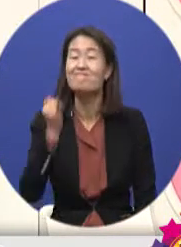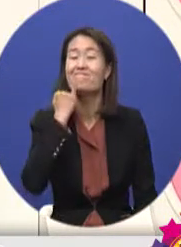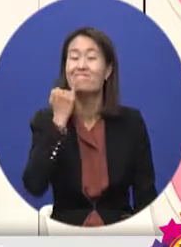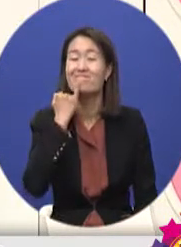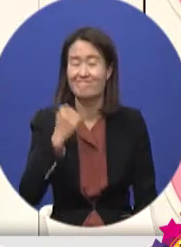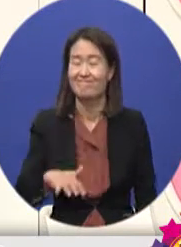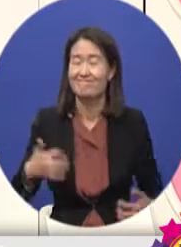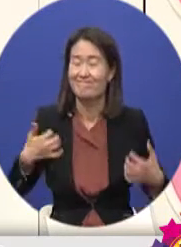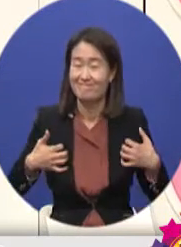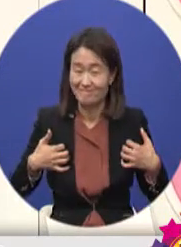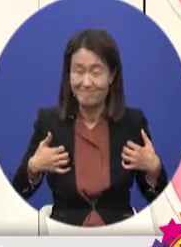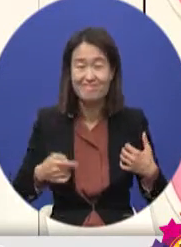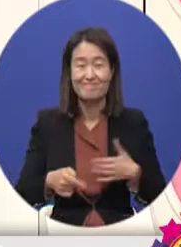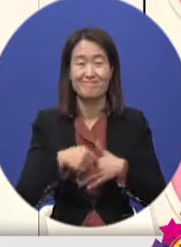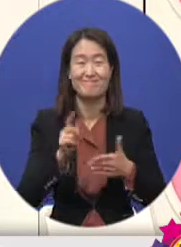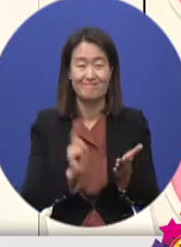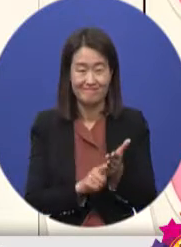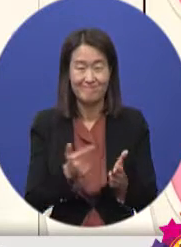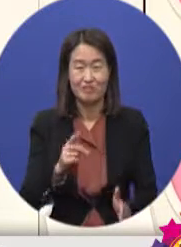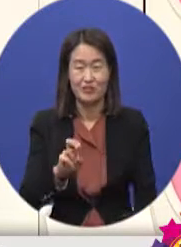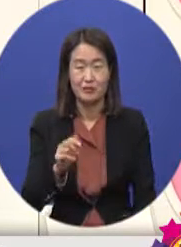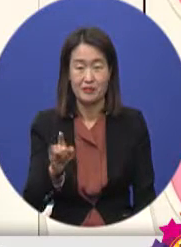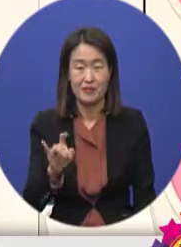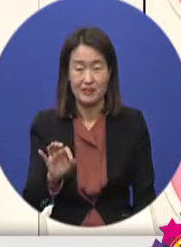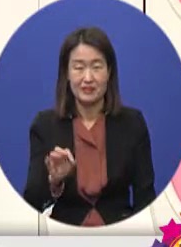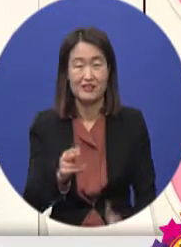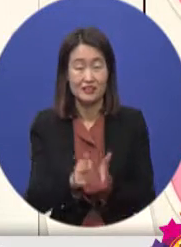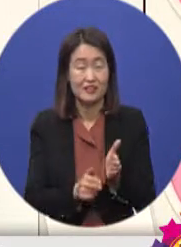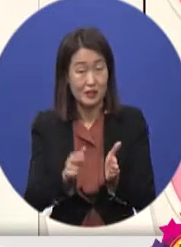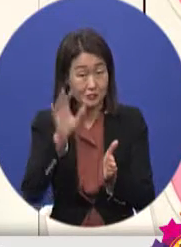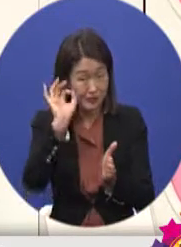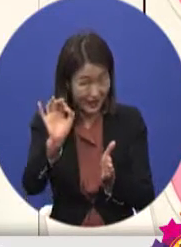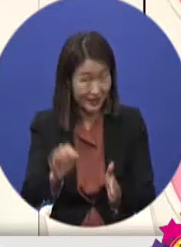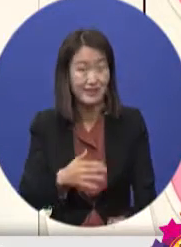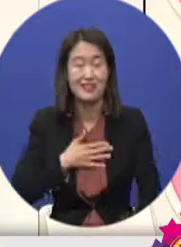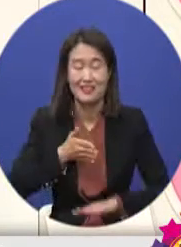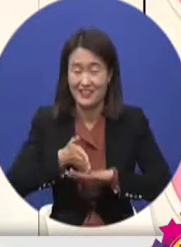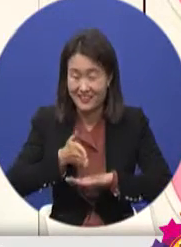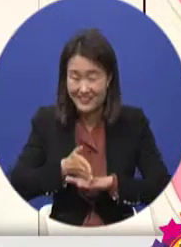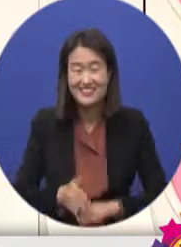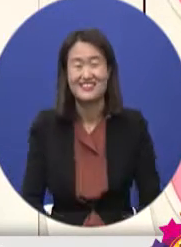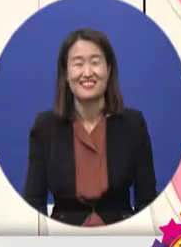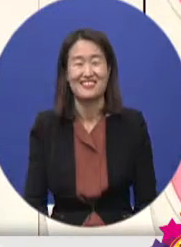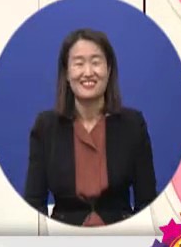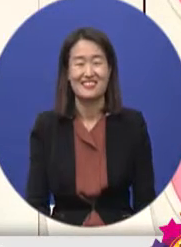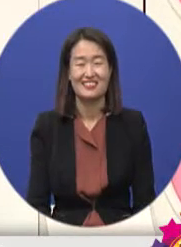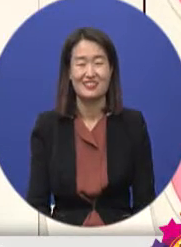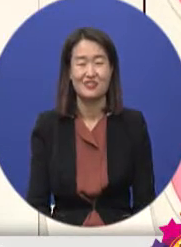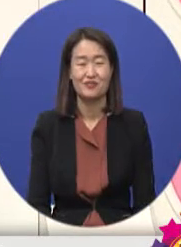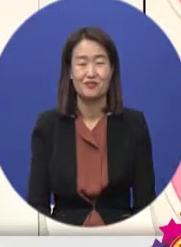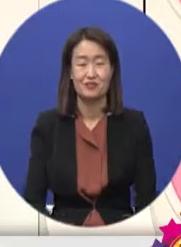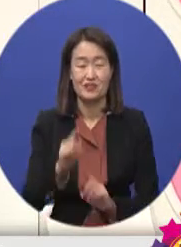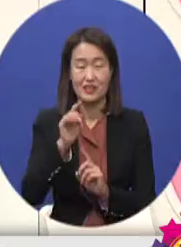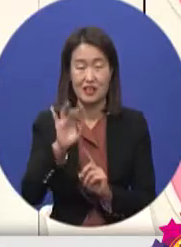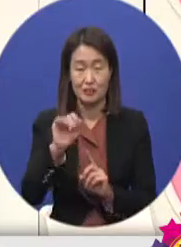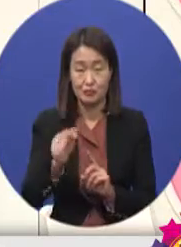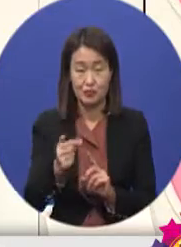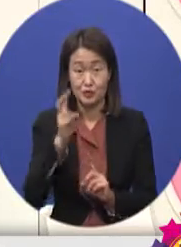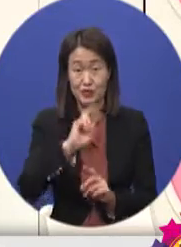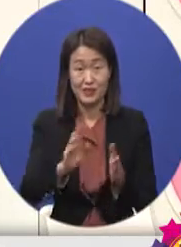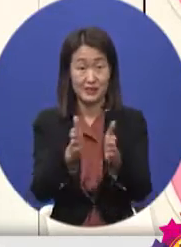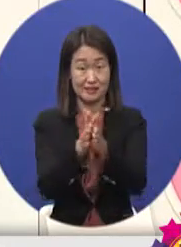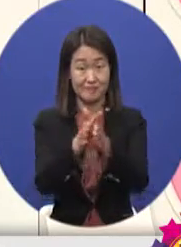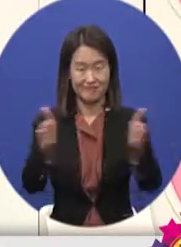마음으로. 네. 남행열차 청해서 들을게요. 네, 고맙습니다. 네, 감사합니다. 이혜분 씨가